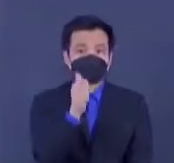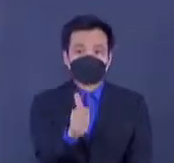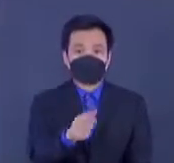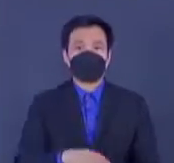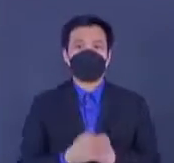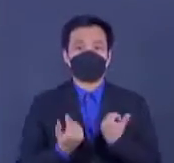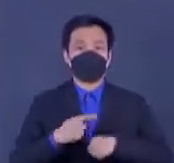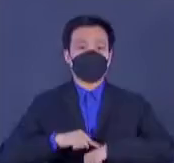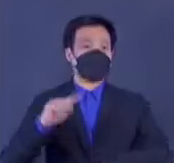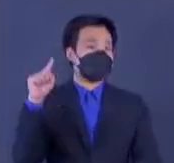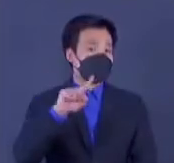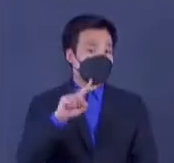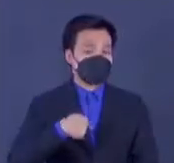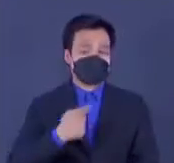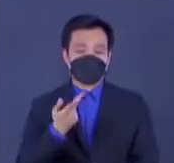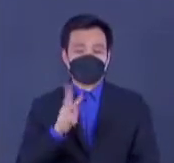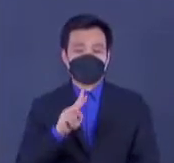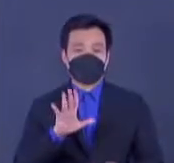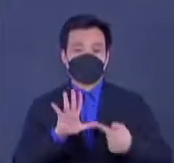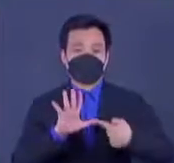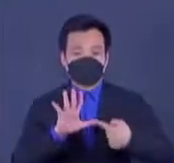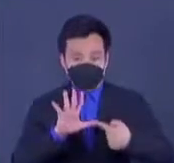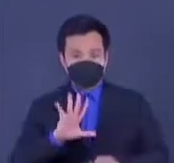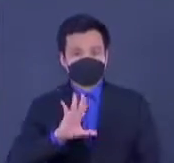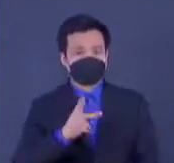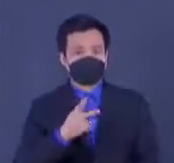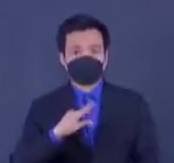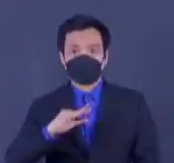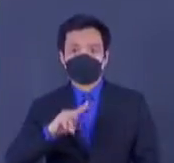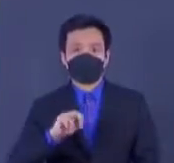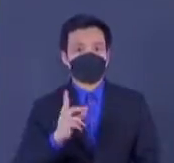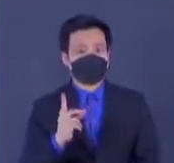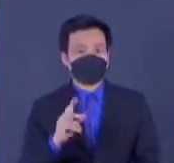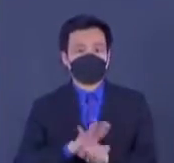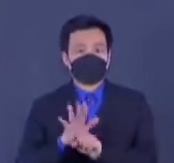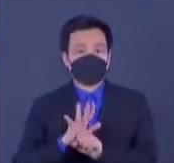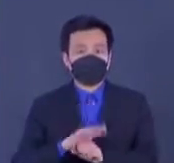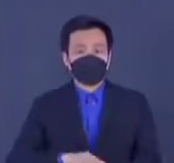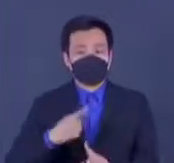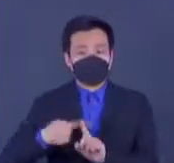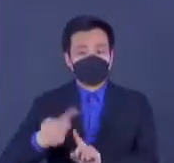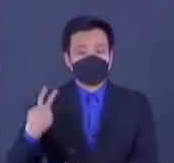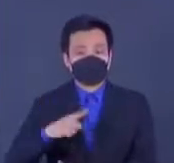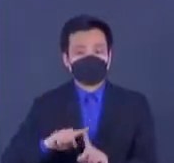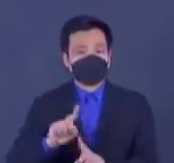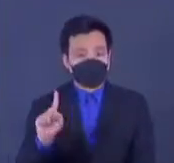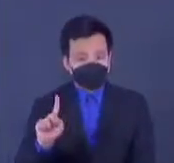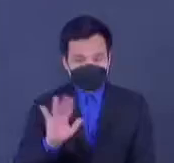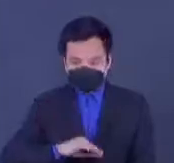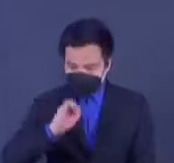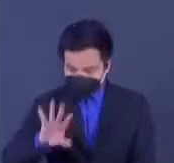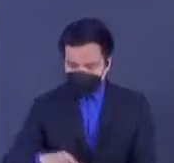งบ่ายนะครับเมื่อวานนี้ท่านเปลยๆอยู่เหมือนกันว่าท่านไปคำชะโนดวันที่1พอดีอย ่ ามัวแต่มองทะเบียนรถกัน